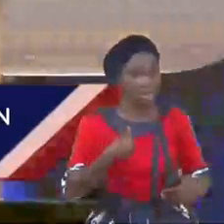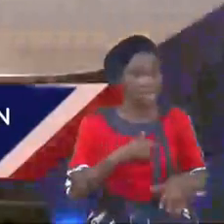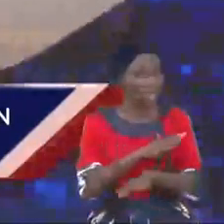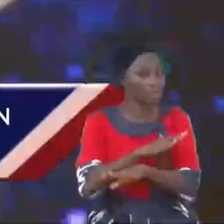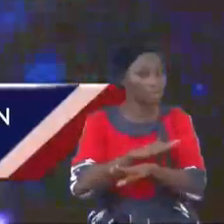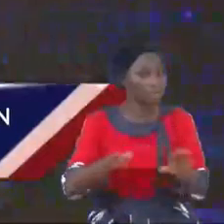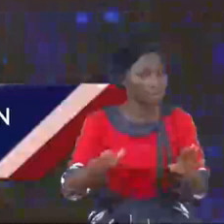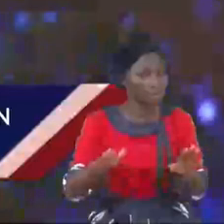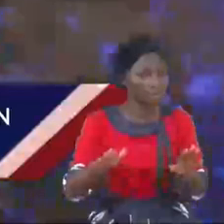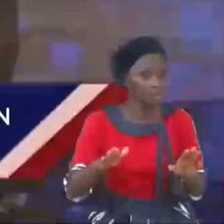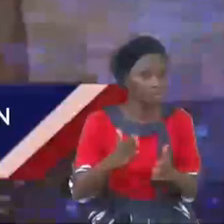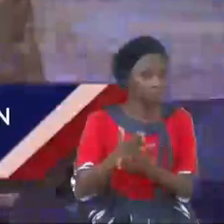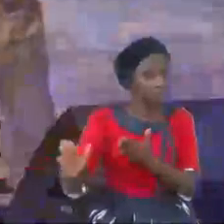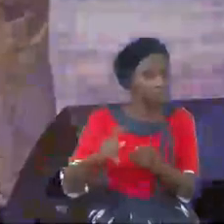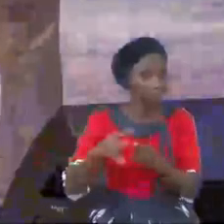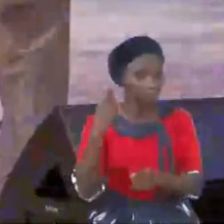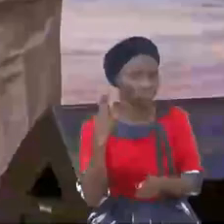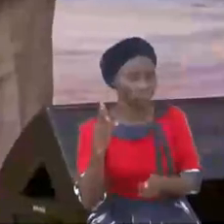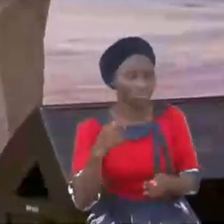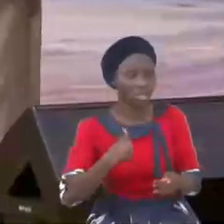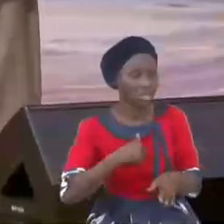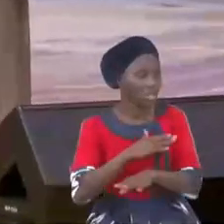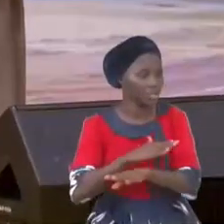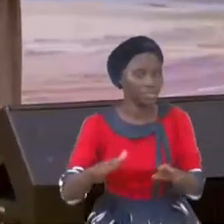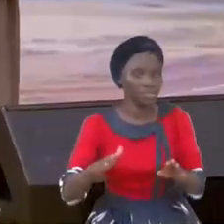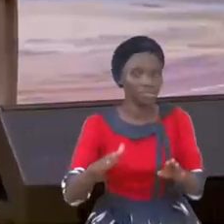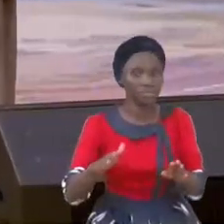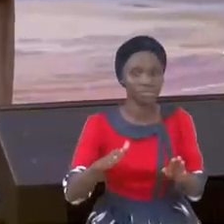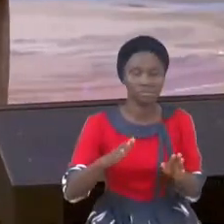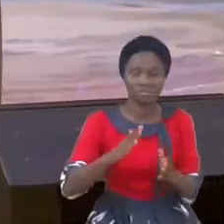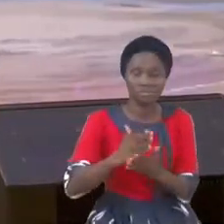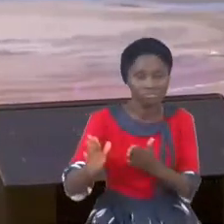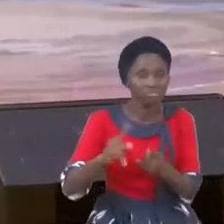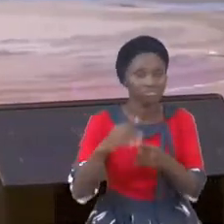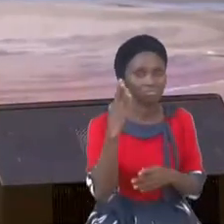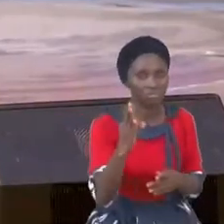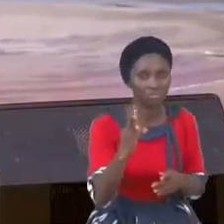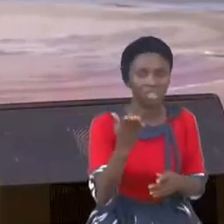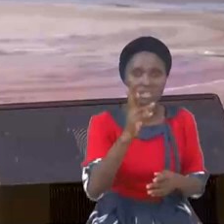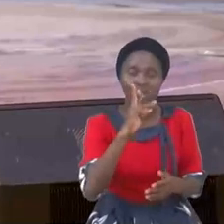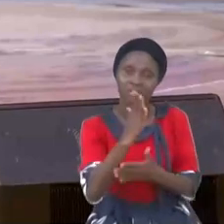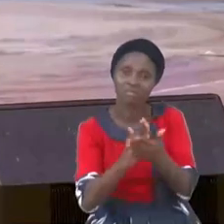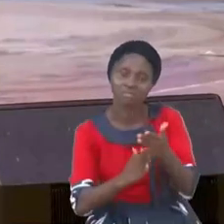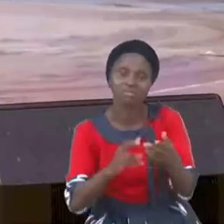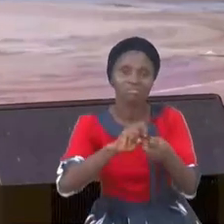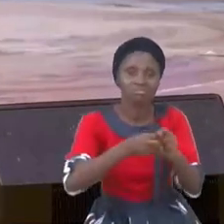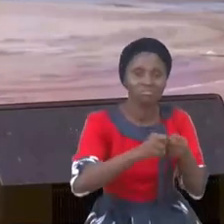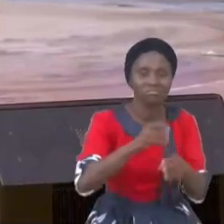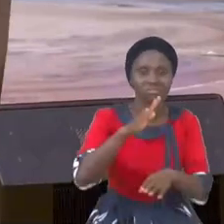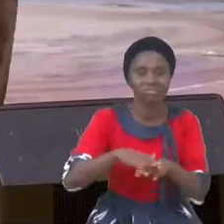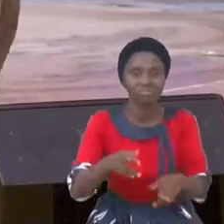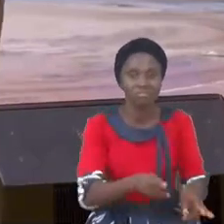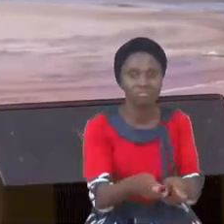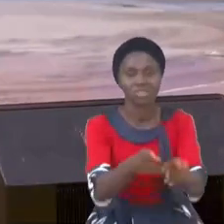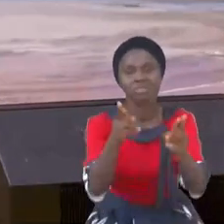peux pas aller là-bas, je ne peux pas atteindre là-bas. Il y a des échardes sur la voie, il y a des cailloux sur la voie.